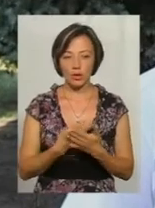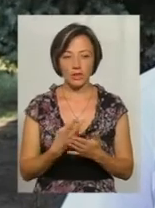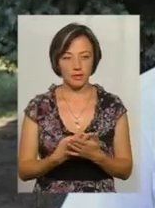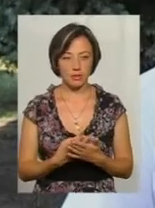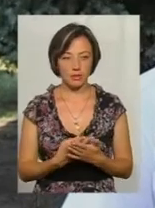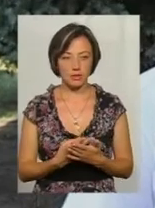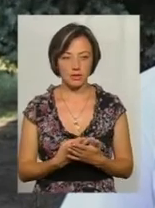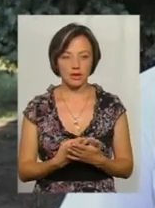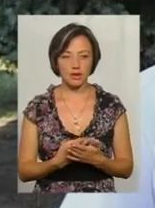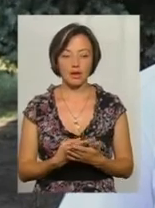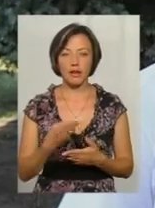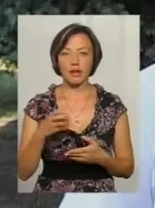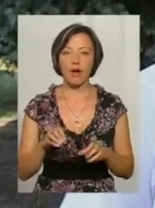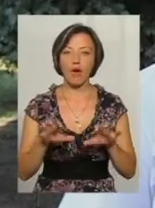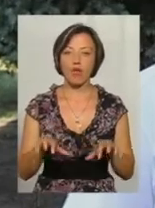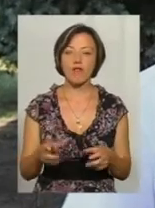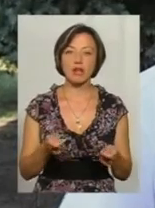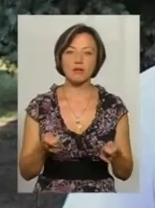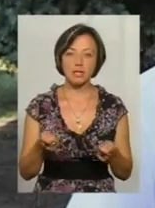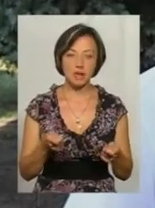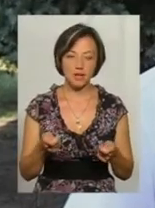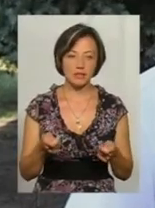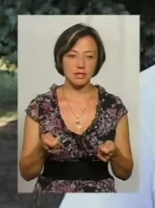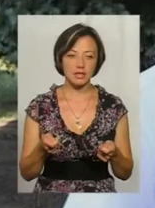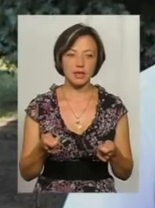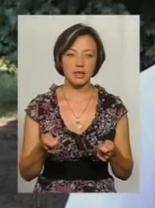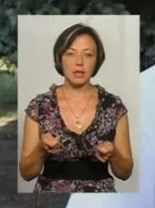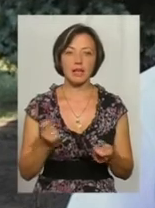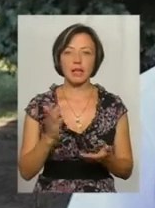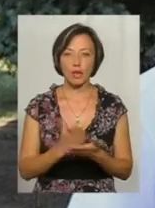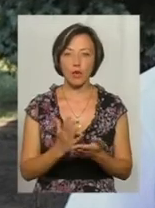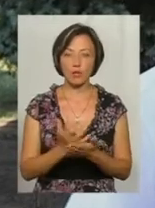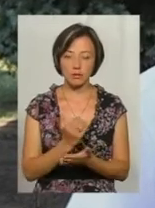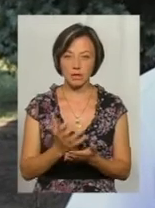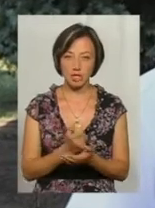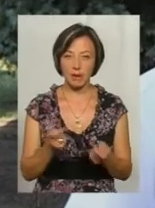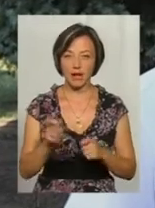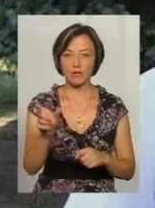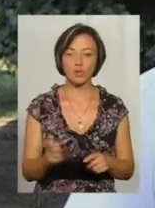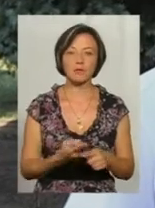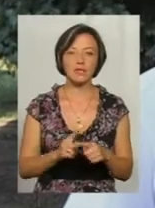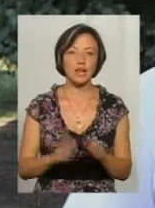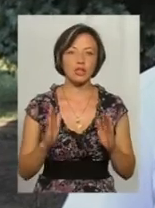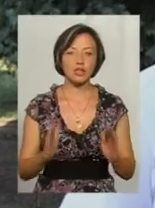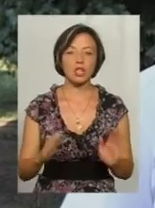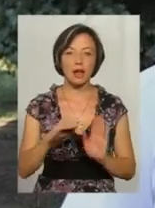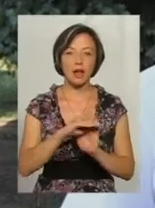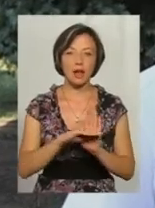подивимось там, де голова адміністрації є успішним керівником, то це лише